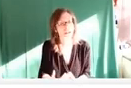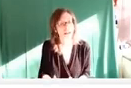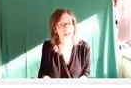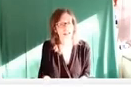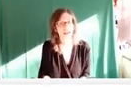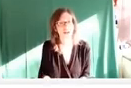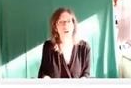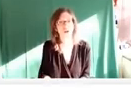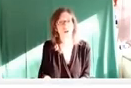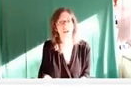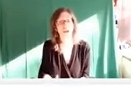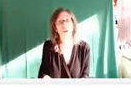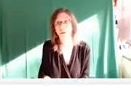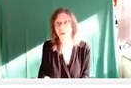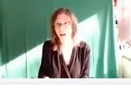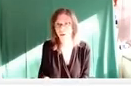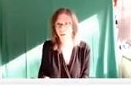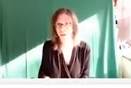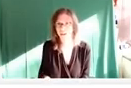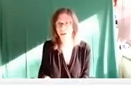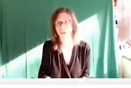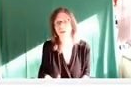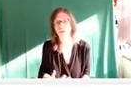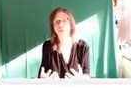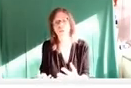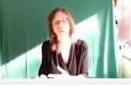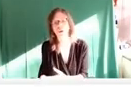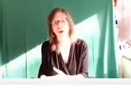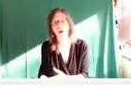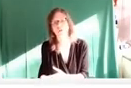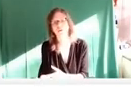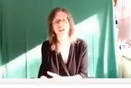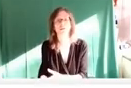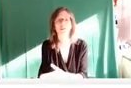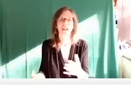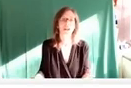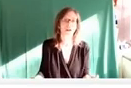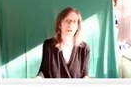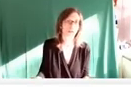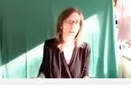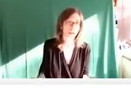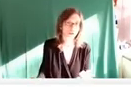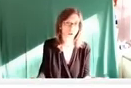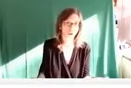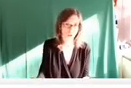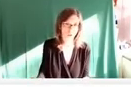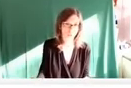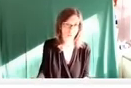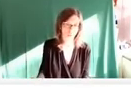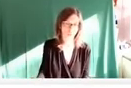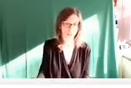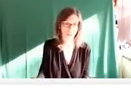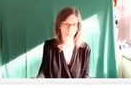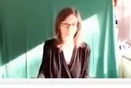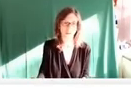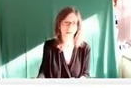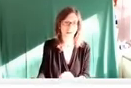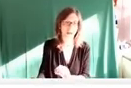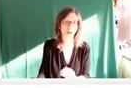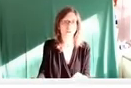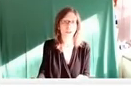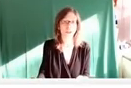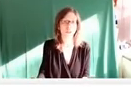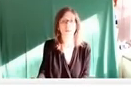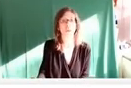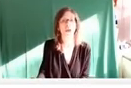le matériel, les données primaires devraient être disponibles pour vérifier les résultats qui sont publiés. C'est